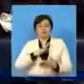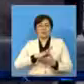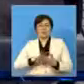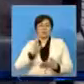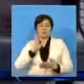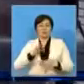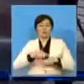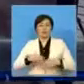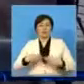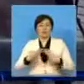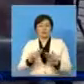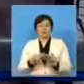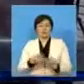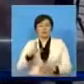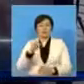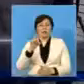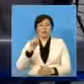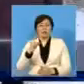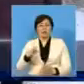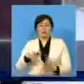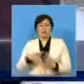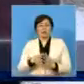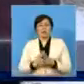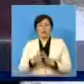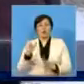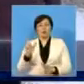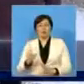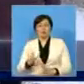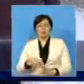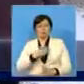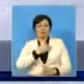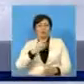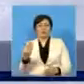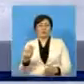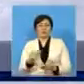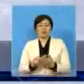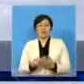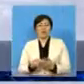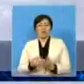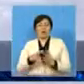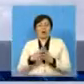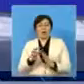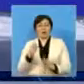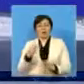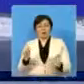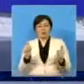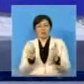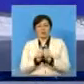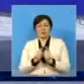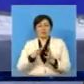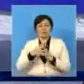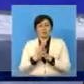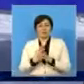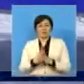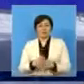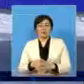берілгеніне. Бұл Қаракемер ауылының тұрғыны Гүлдипа Иманчиеваның ақжарма лебізі. Ақшатаумен қатар жатқан бұл елді мекенде суды орталық жерден